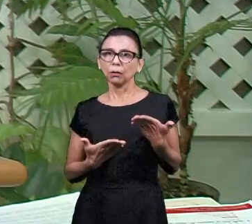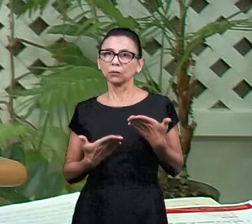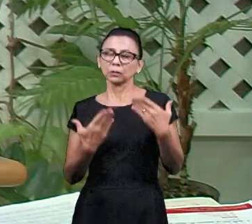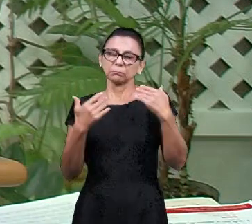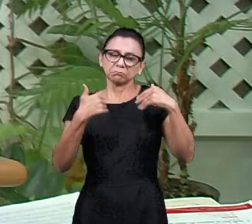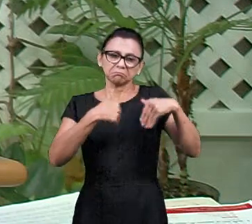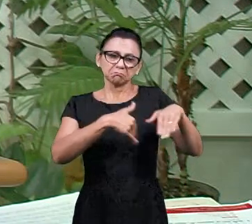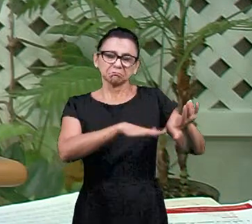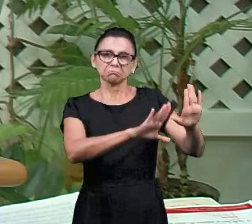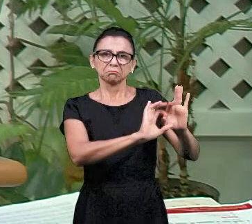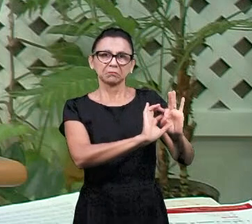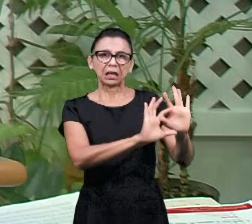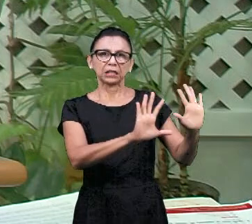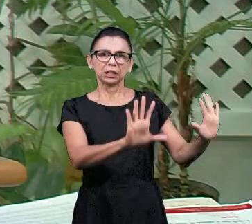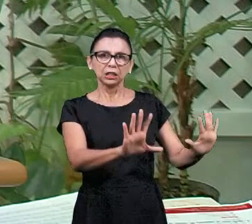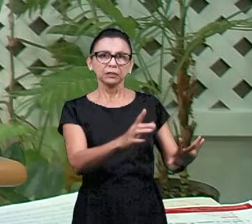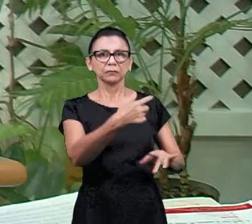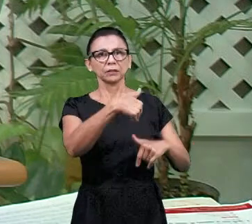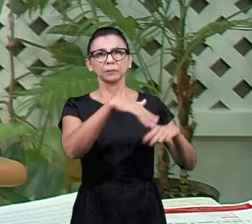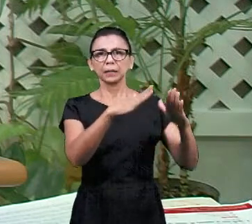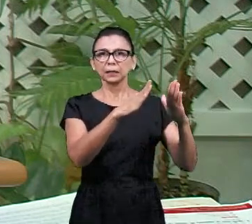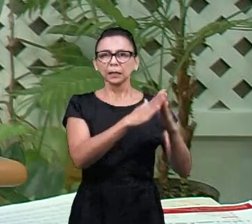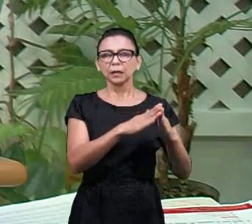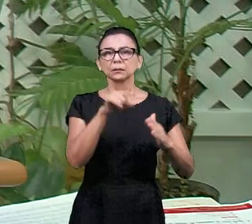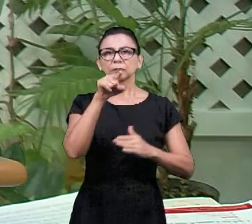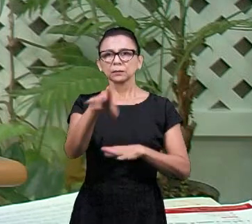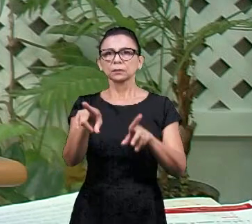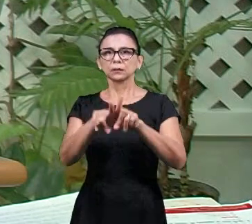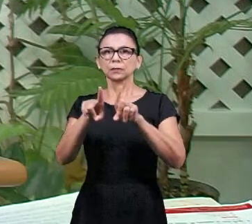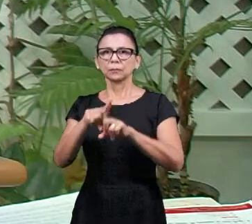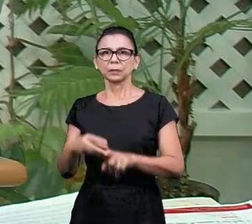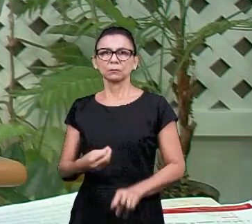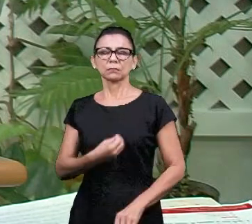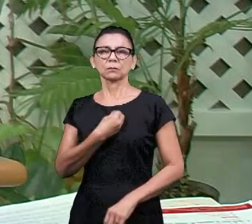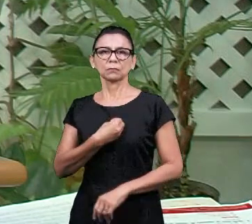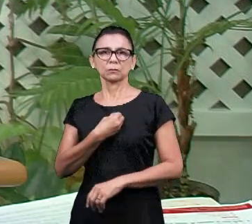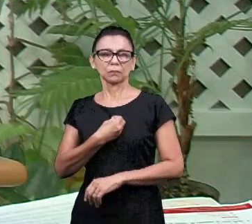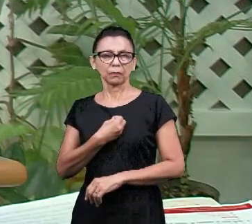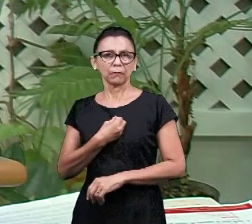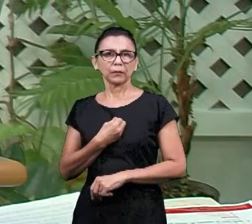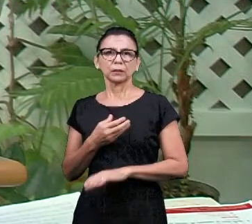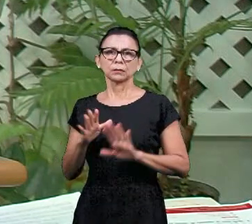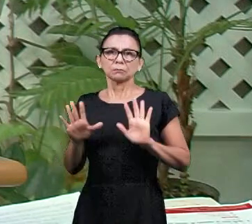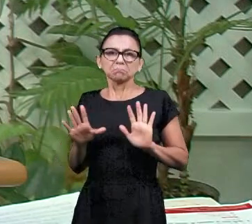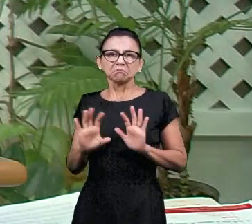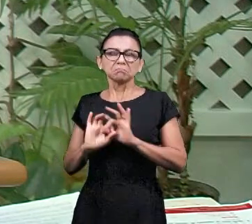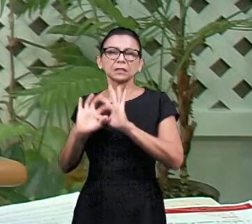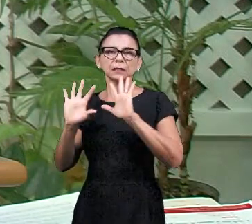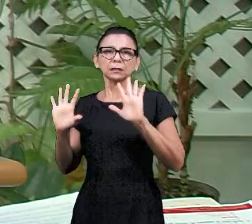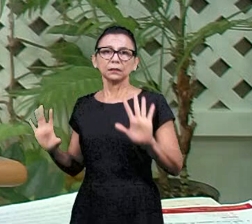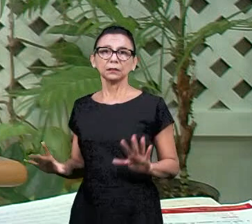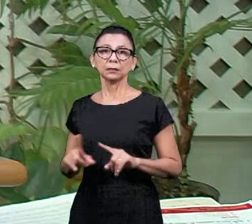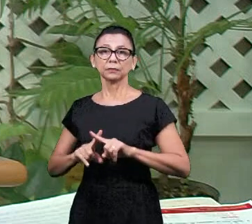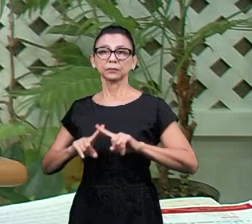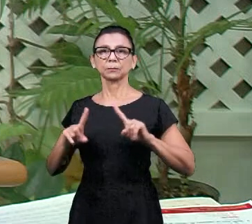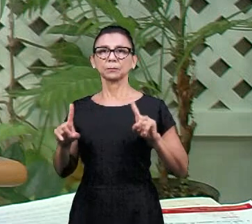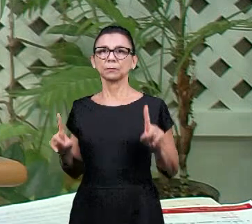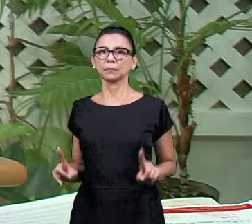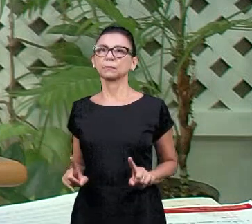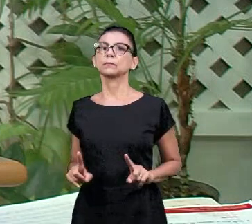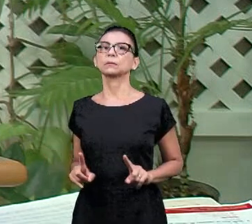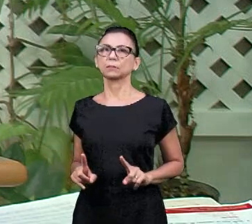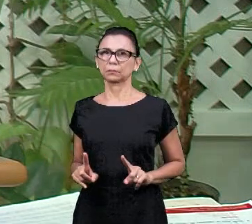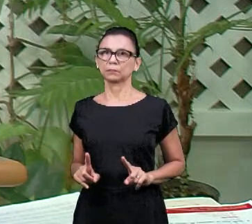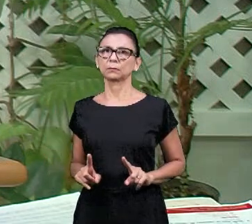elle, elle va vivre sa vie, vous allez vivre votre vie. Mais une chose, vous ne pouvez pas oublier, laissez